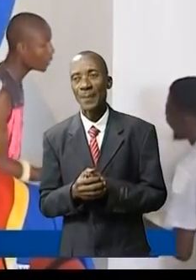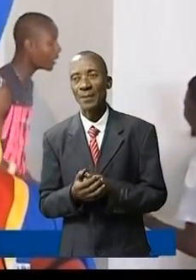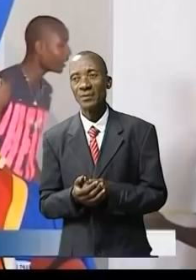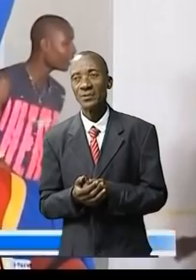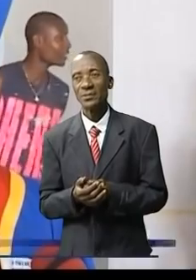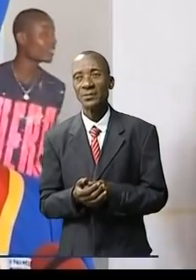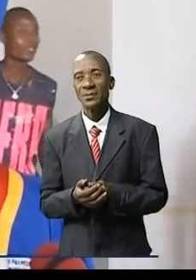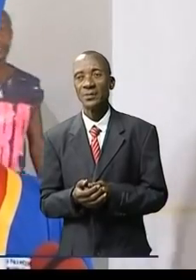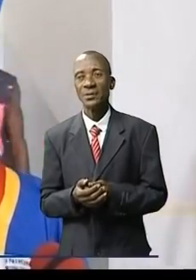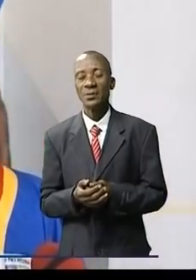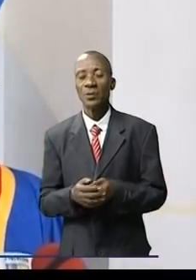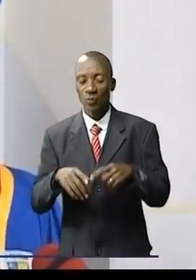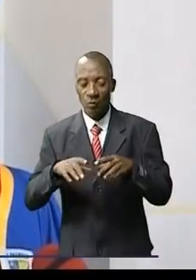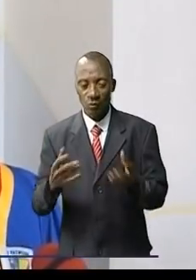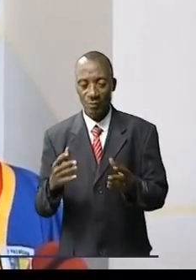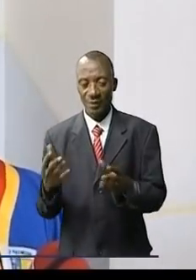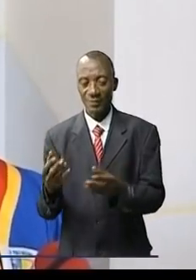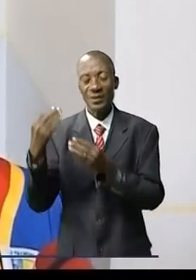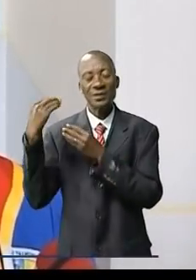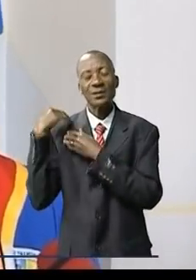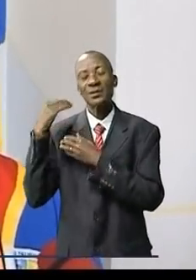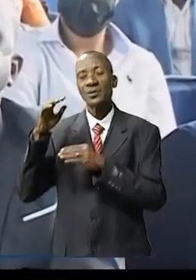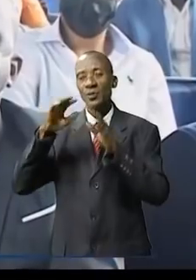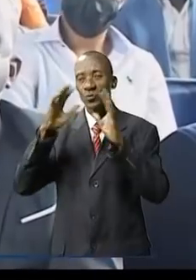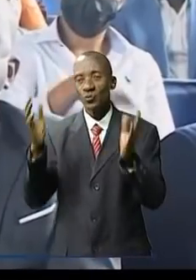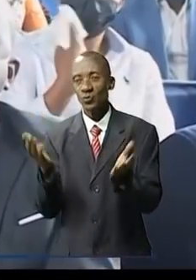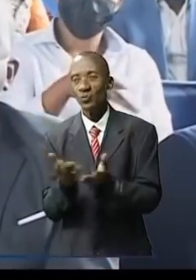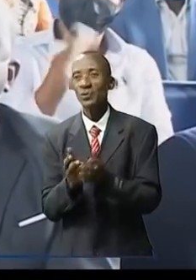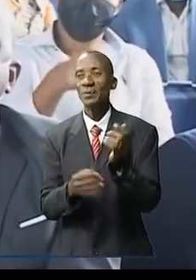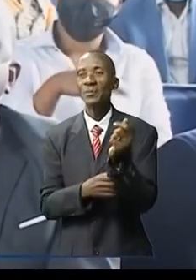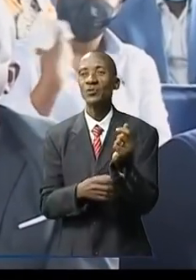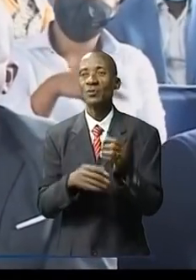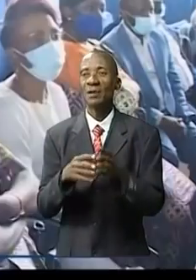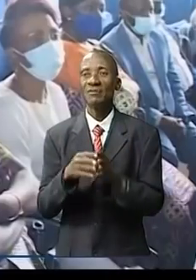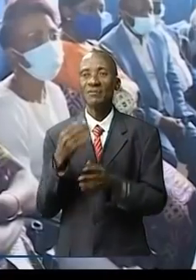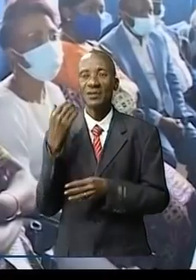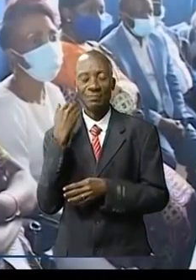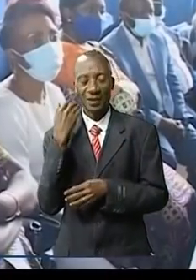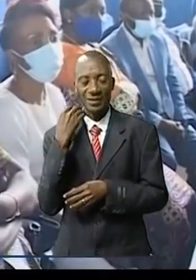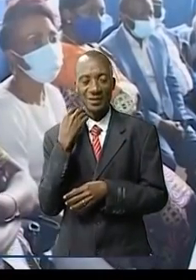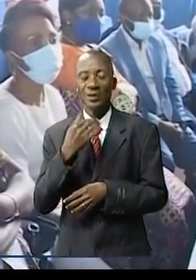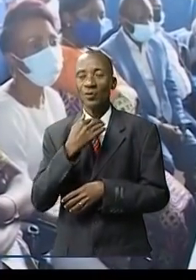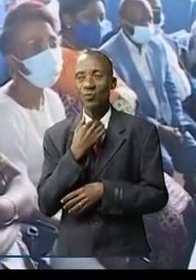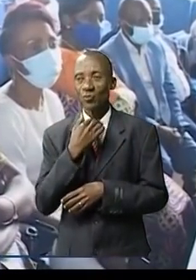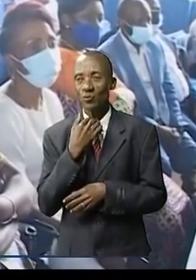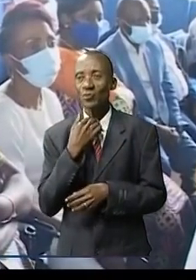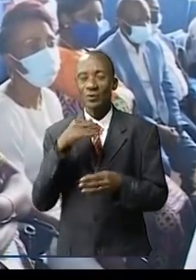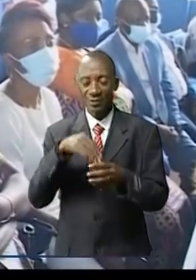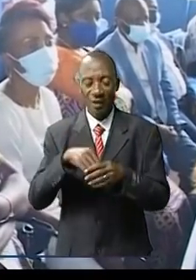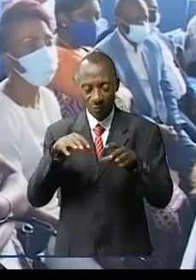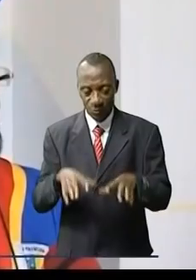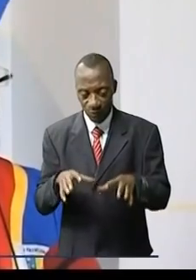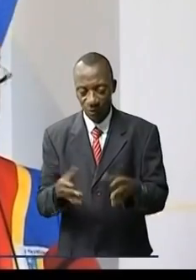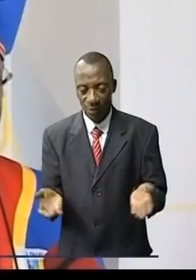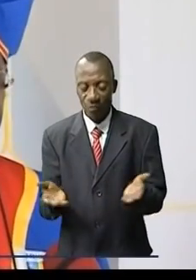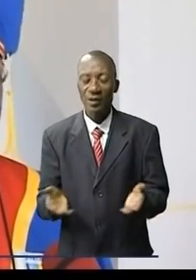malades sans nécessairement avoir besoin de prendre un traitement venant d'ailleurs. Nous recommandons donc à la population de se faire dépister pour la tuberculose chaque